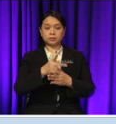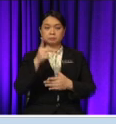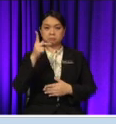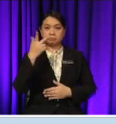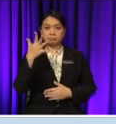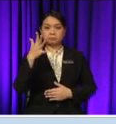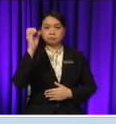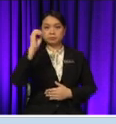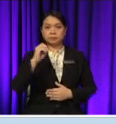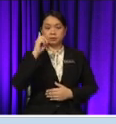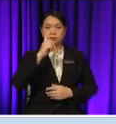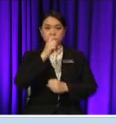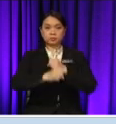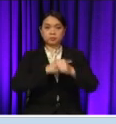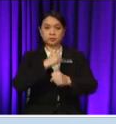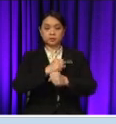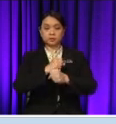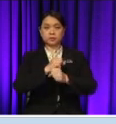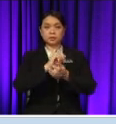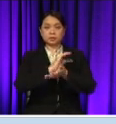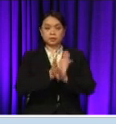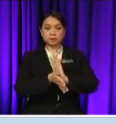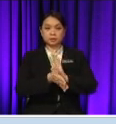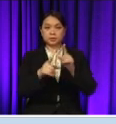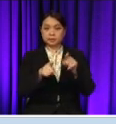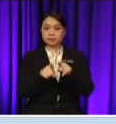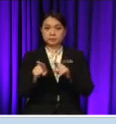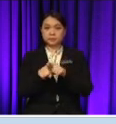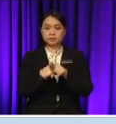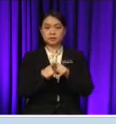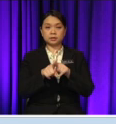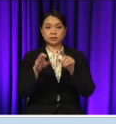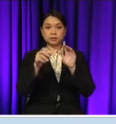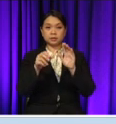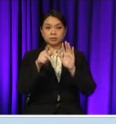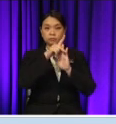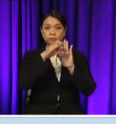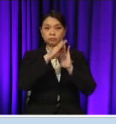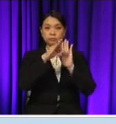seorang diberi modal serumusnya sama modal garam